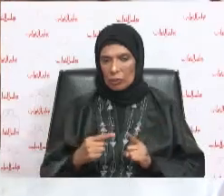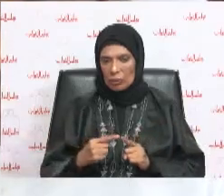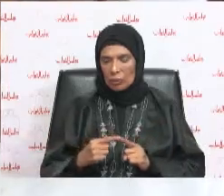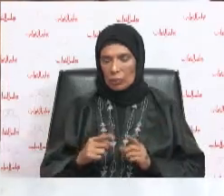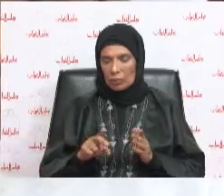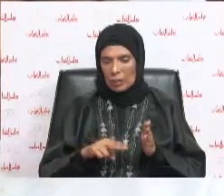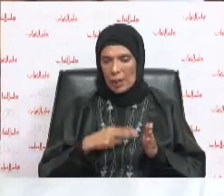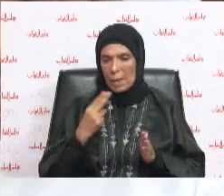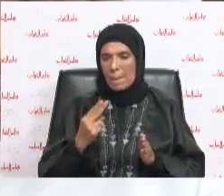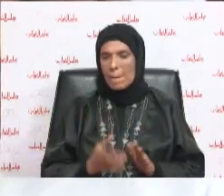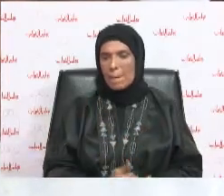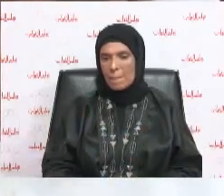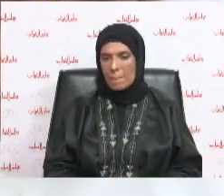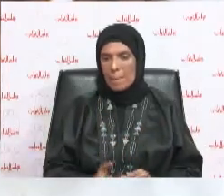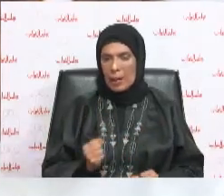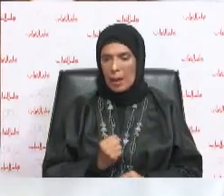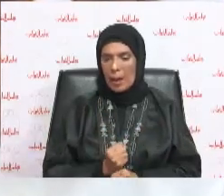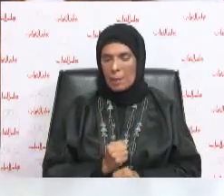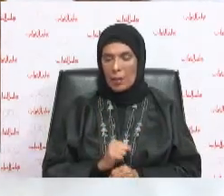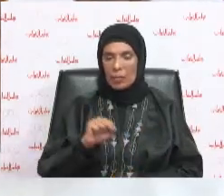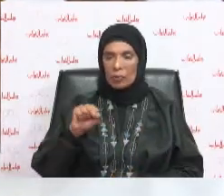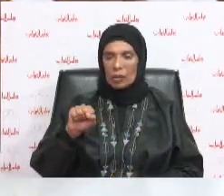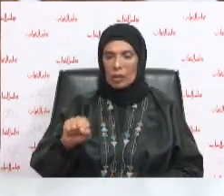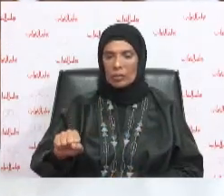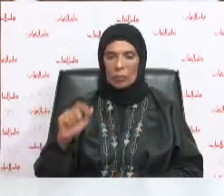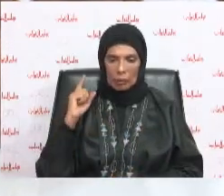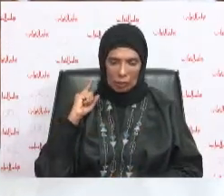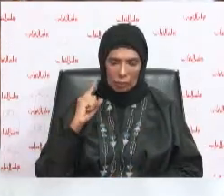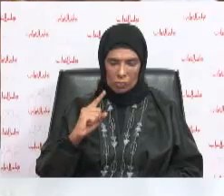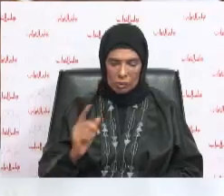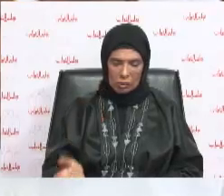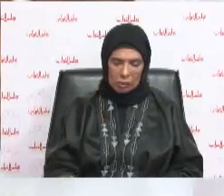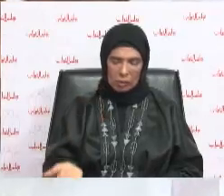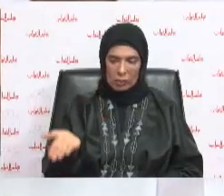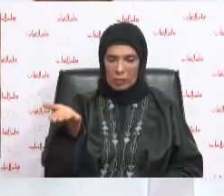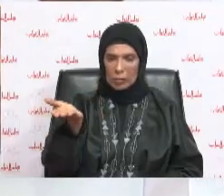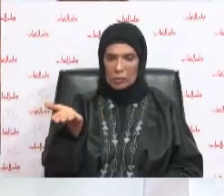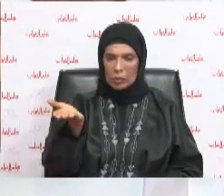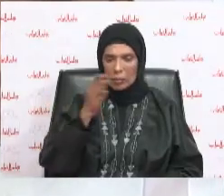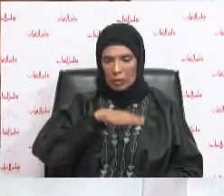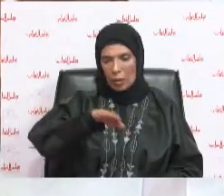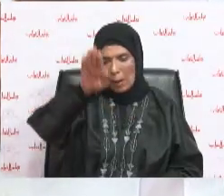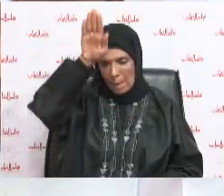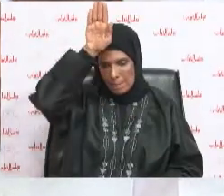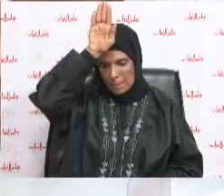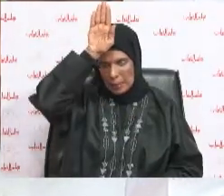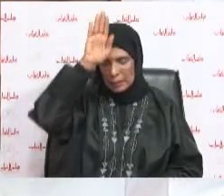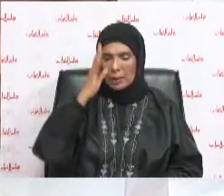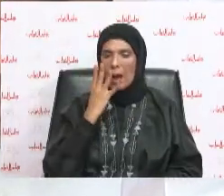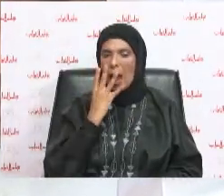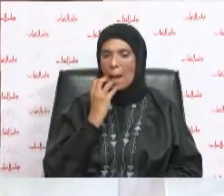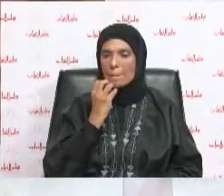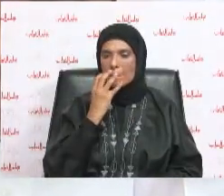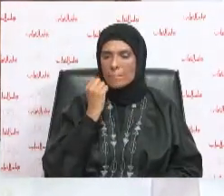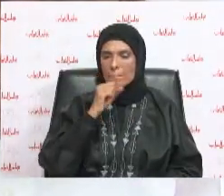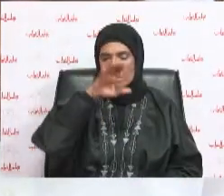بدأنا العمل من شانه في ضوء التوجيهات السامية لحضرة صاحب الجلالة